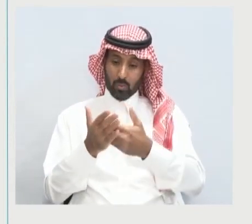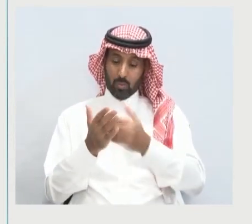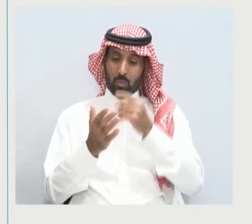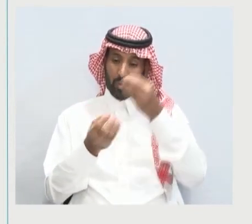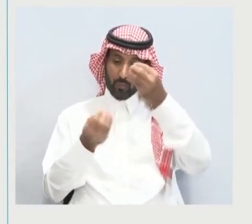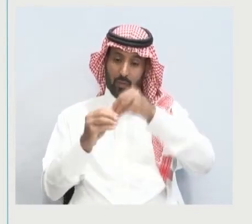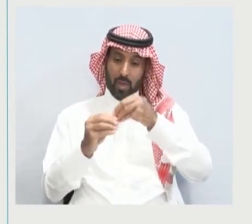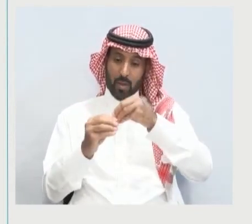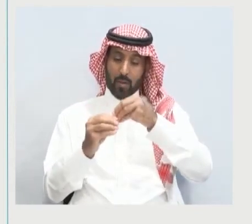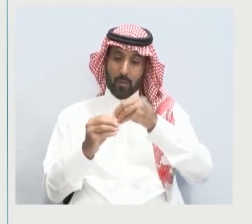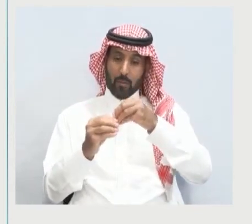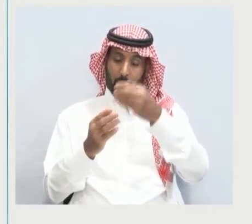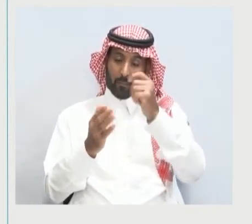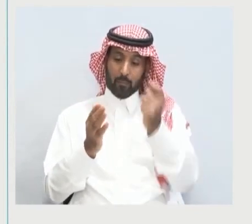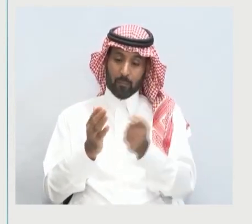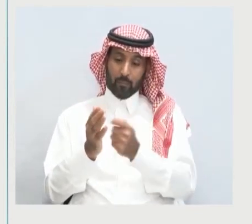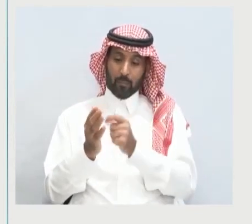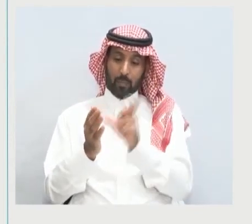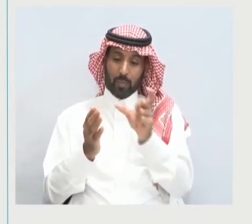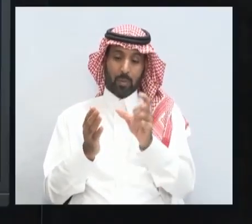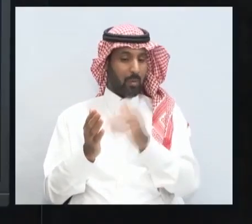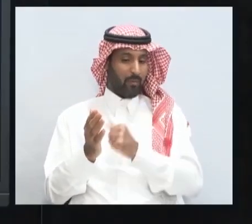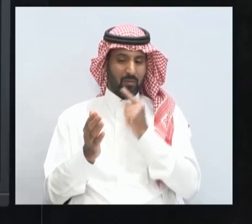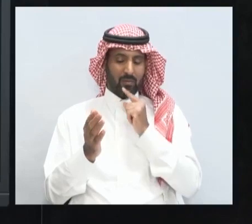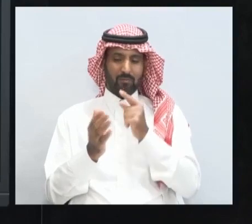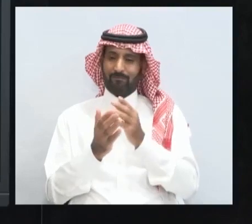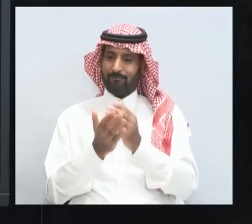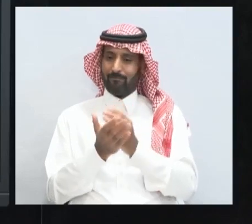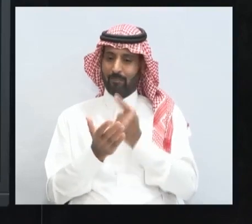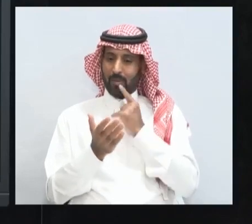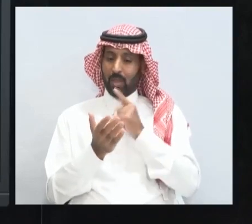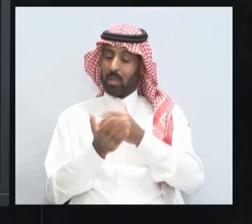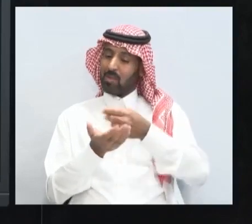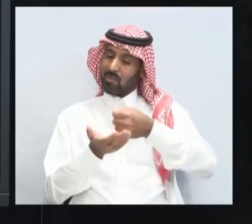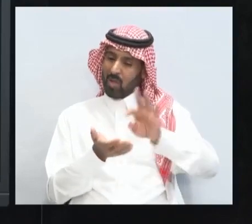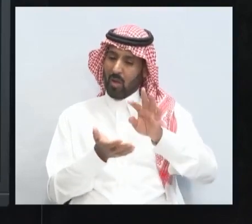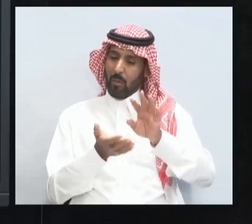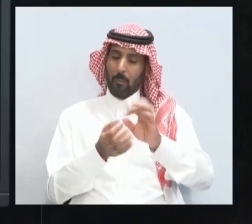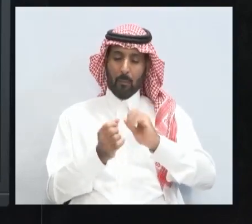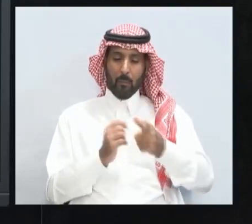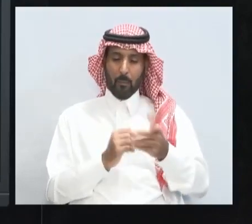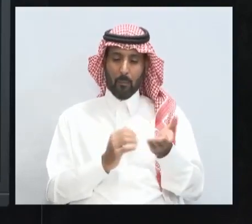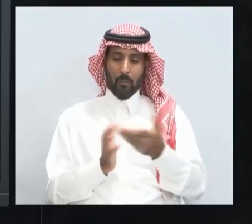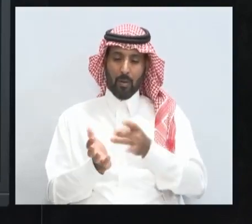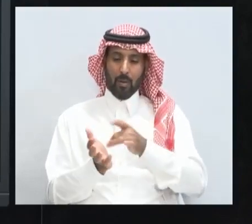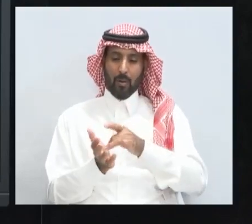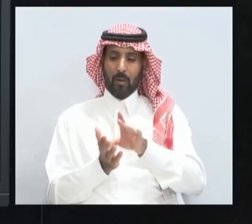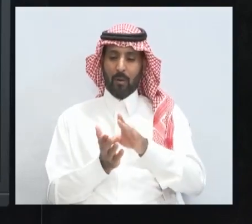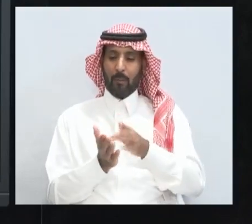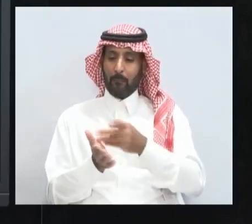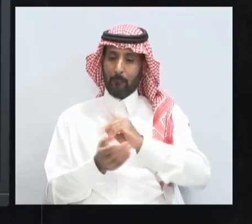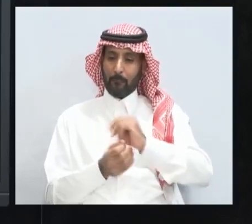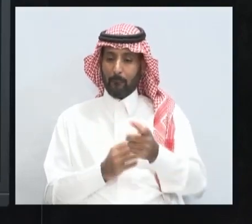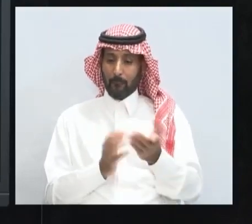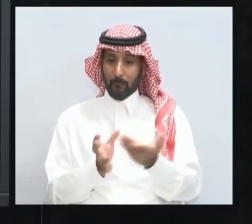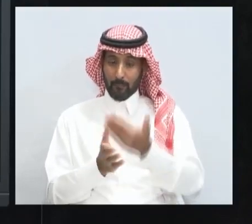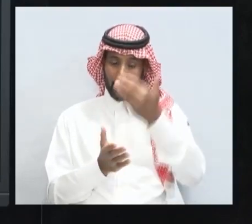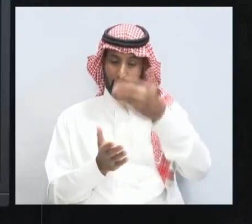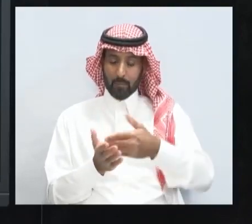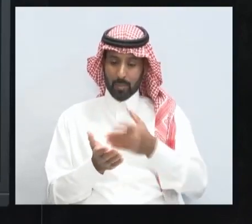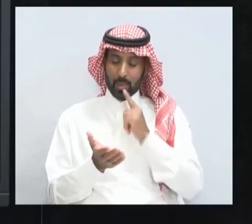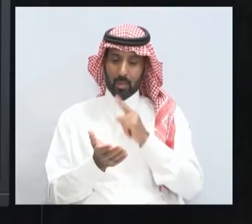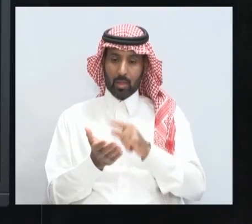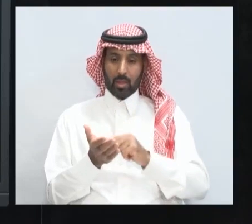التي ستحدث لا تحتوي على بيانات يتم حذفها على الفوض اذا كانت تحتوي على بيانات سيتم